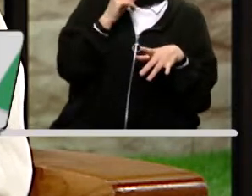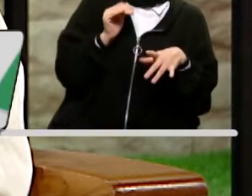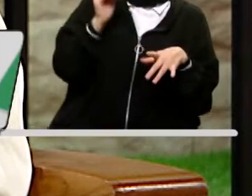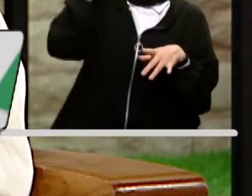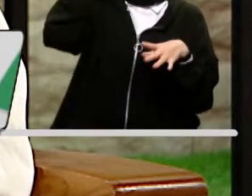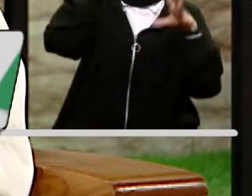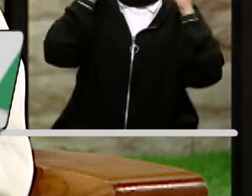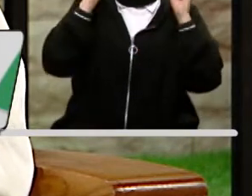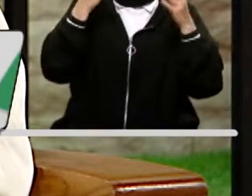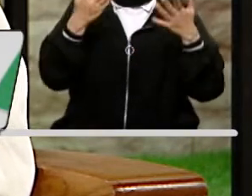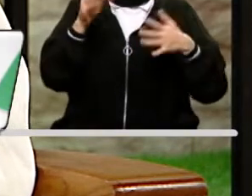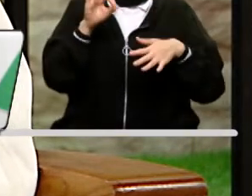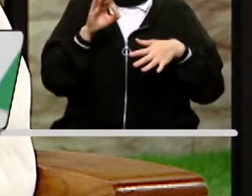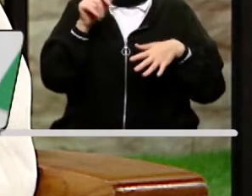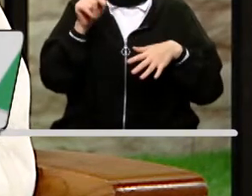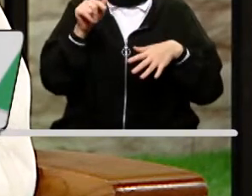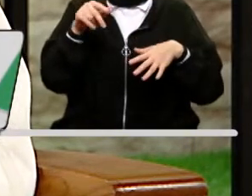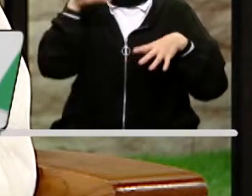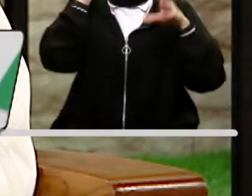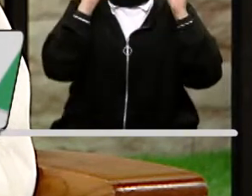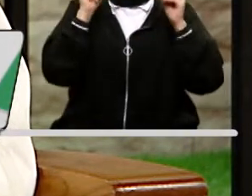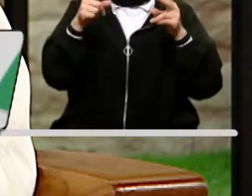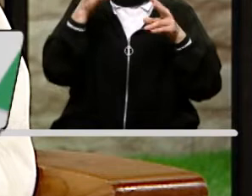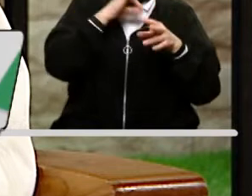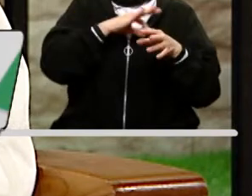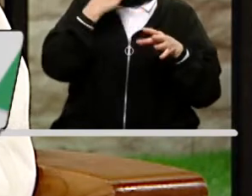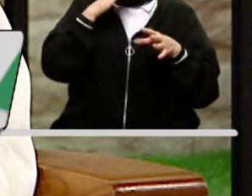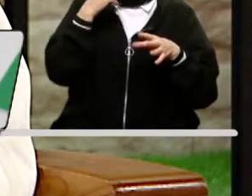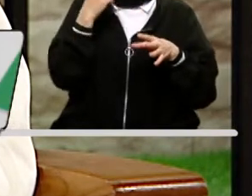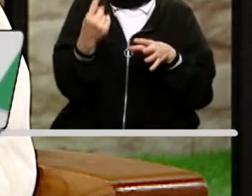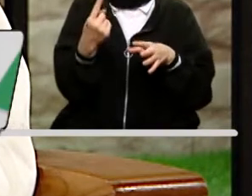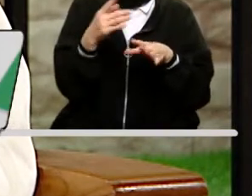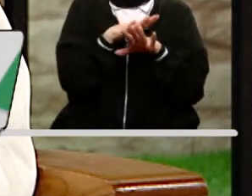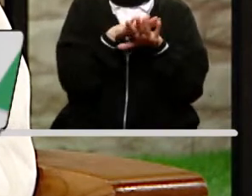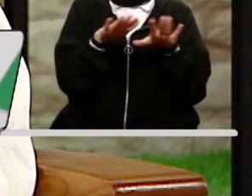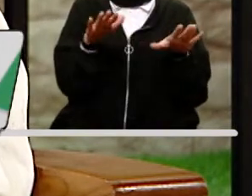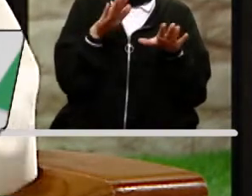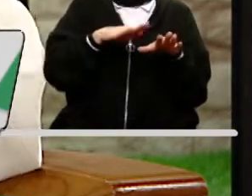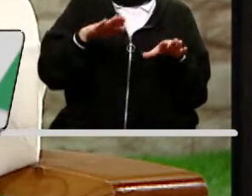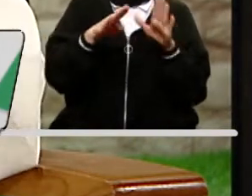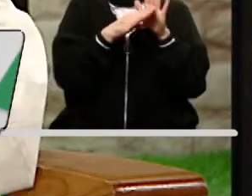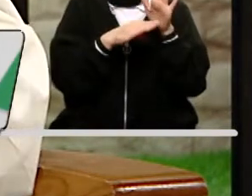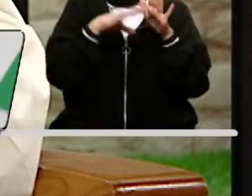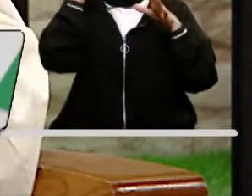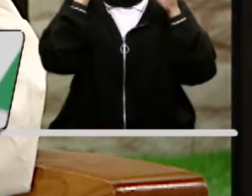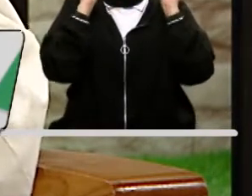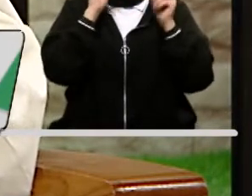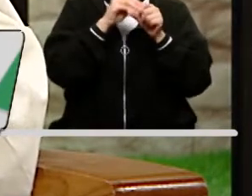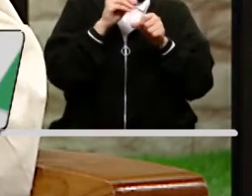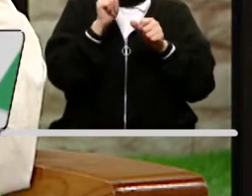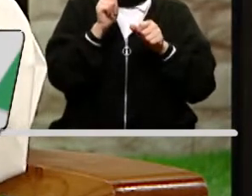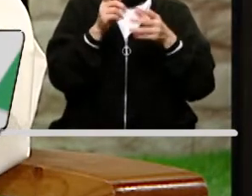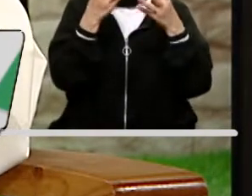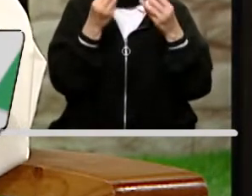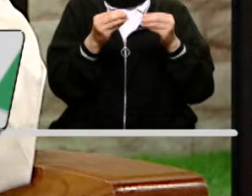Ya şimdi bunu öğrenmek sana ne katacak dersek bitti. Çocuk nasıl öğrenecek hayatı? Ve hayat şimdi kendi yolculuğumuza